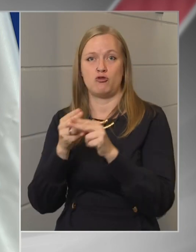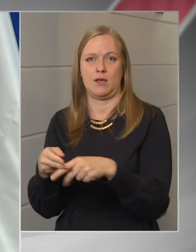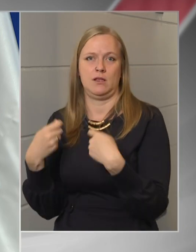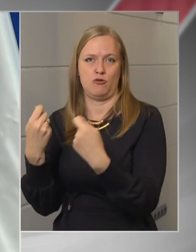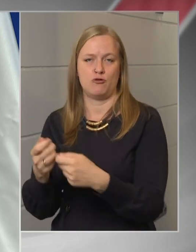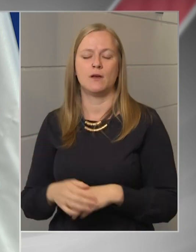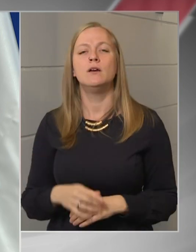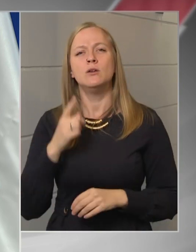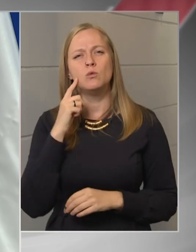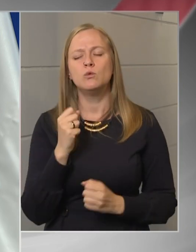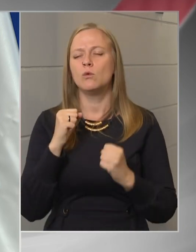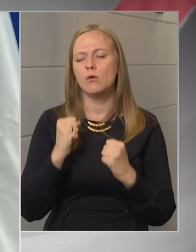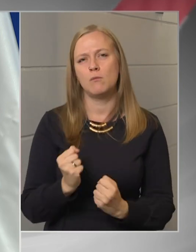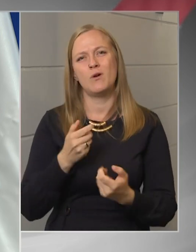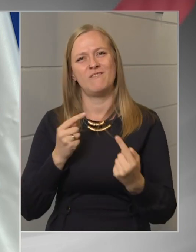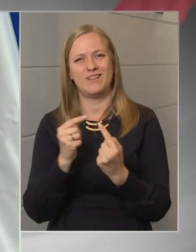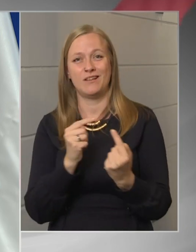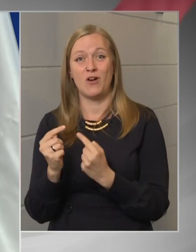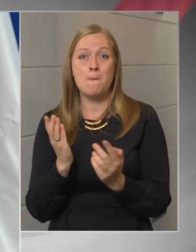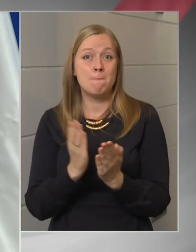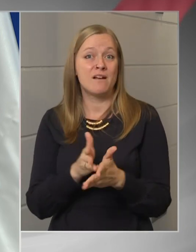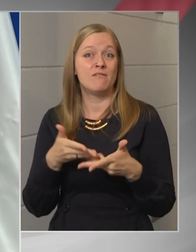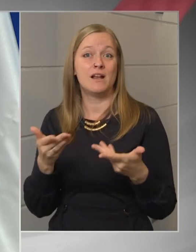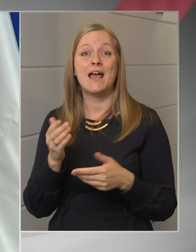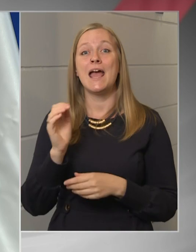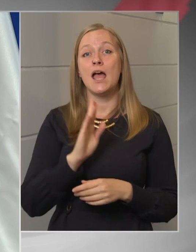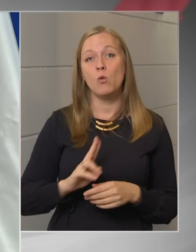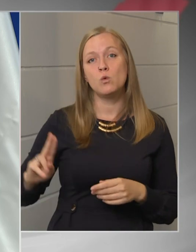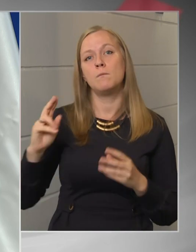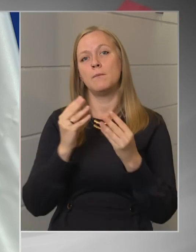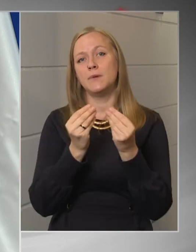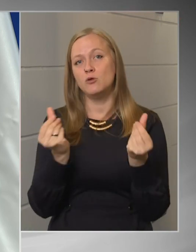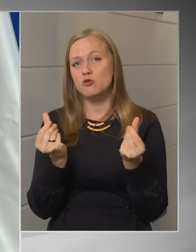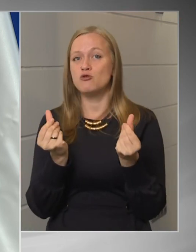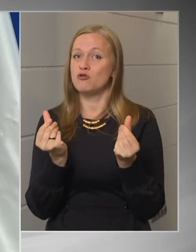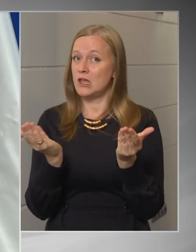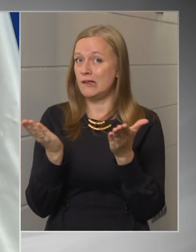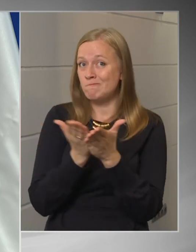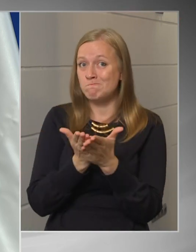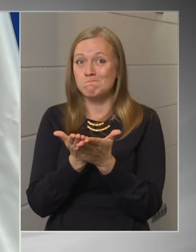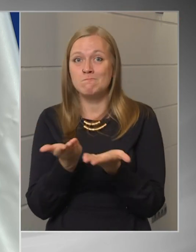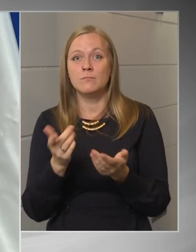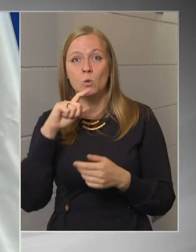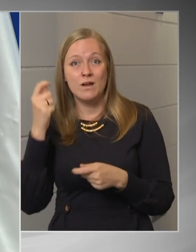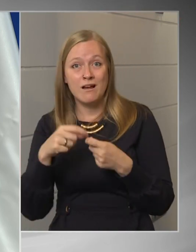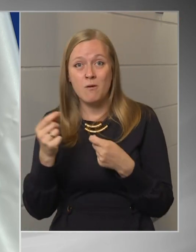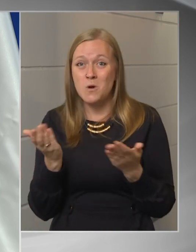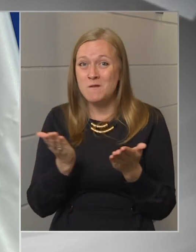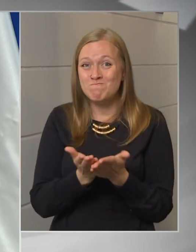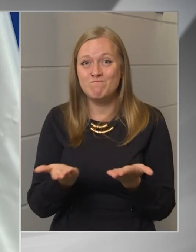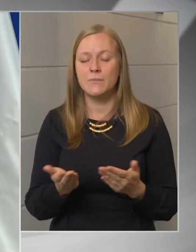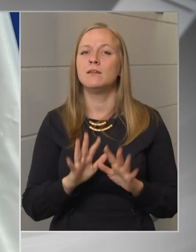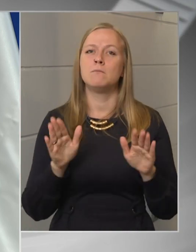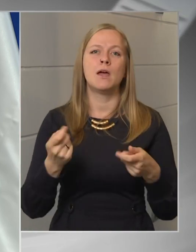komoly vita van arról, hogy megfelel egyáltalán az európai minőségi kritériumoknak az ukrán gabona, de bármely piacot,